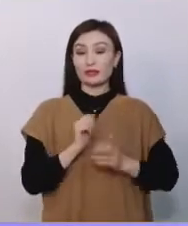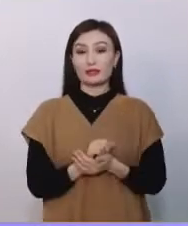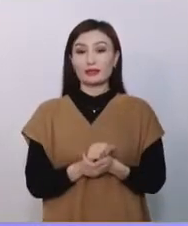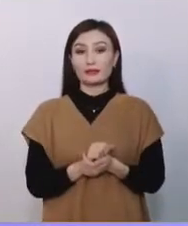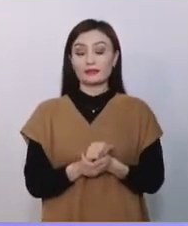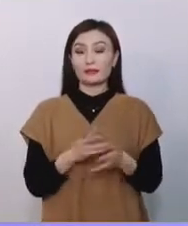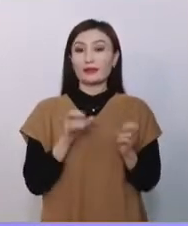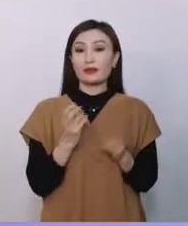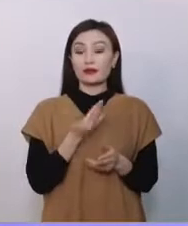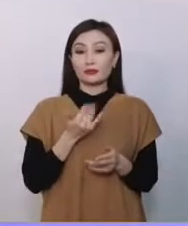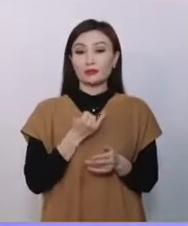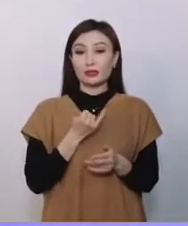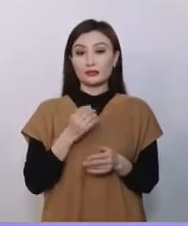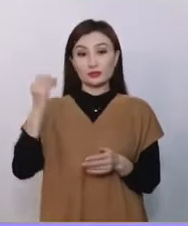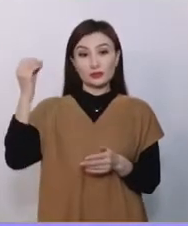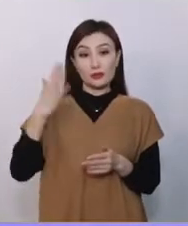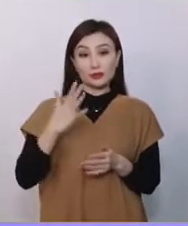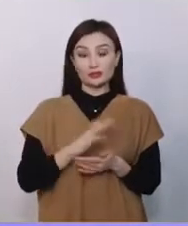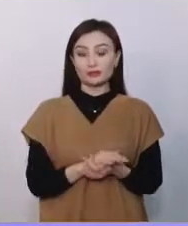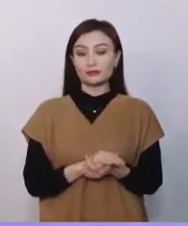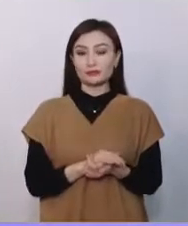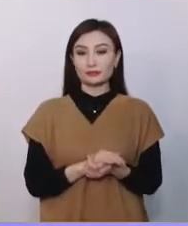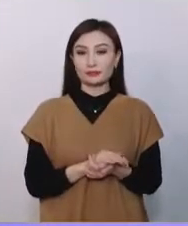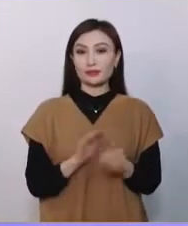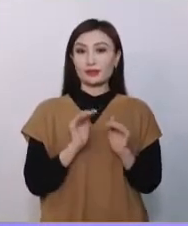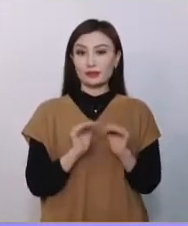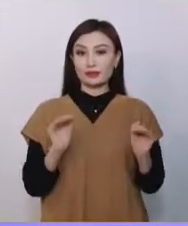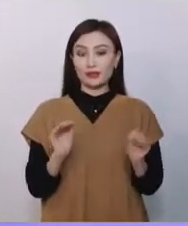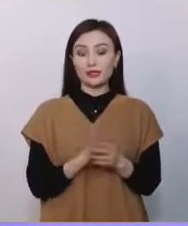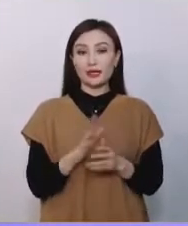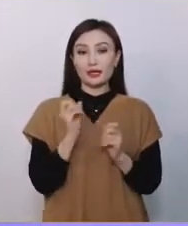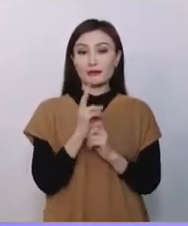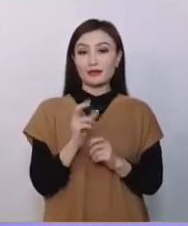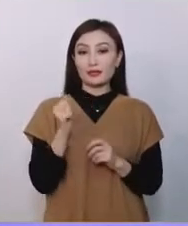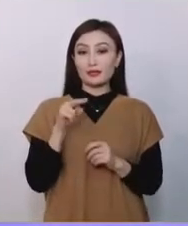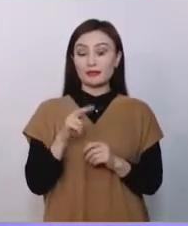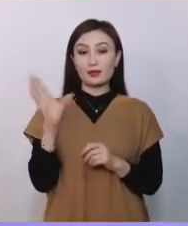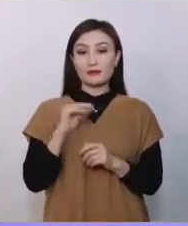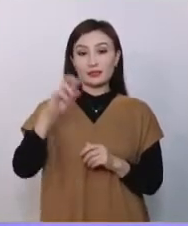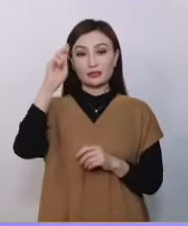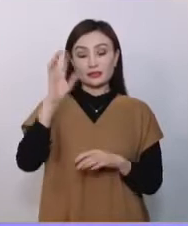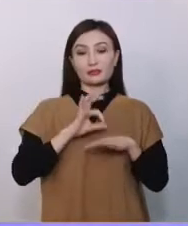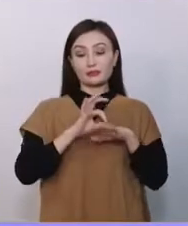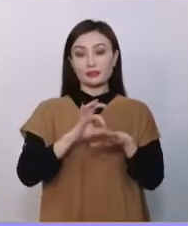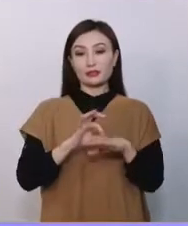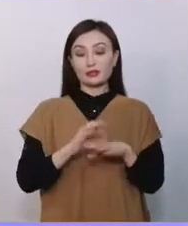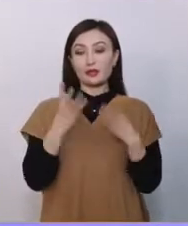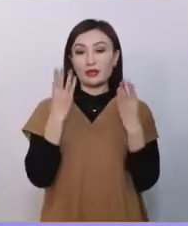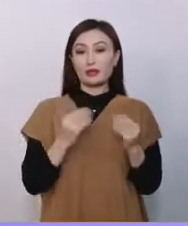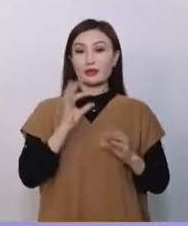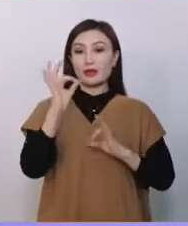как у нашего солнышко ребята 12 апреля вся страна отмечает день